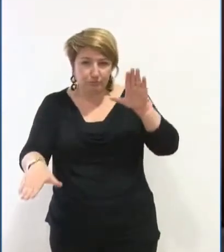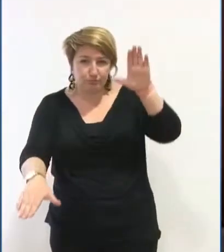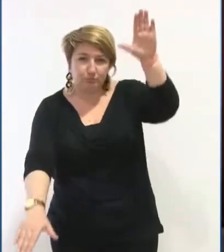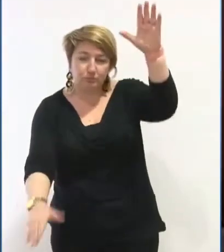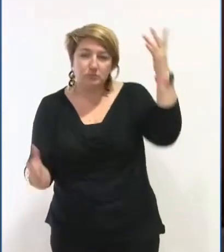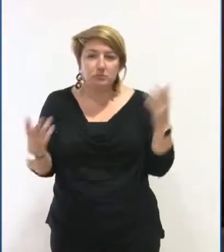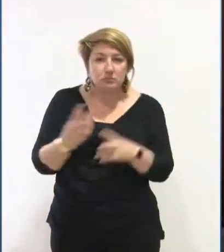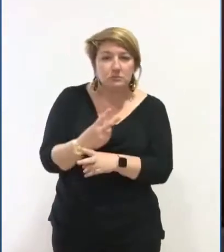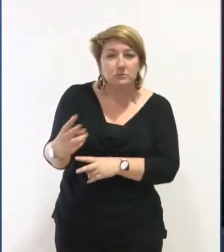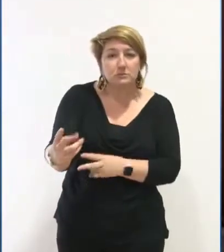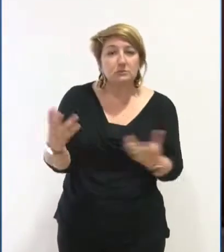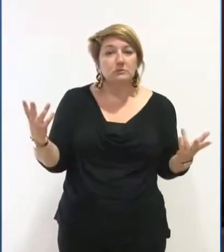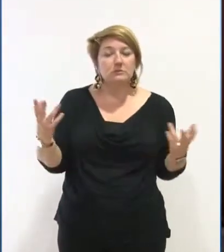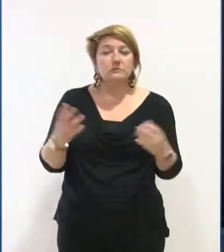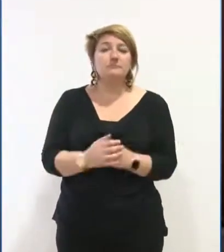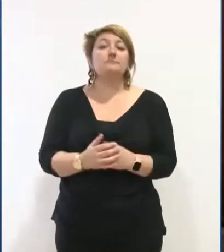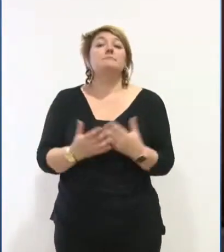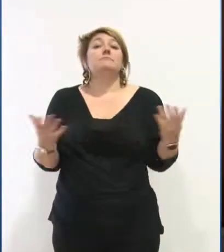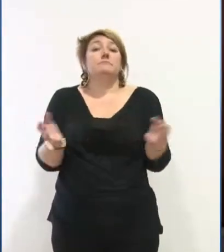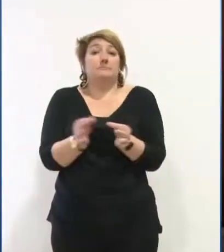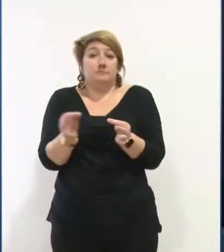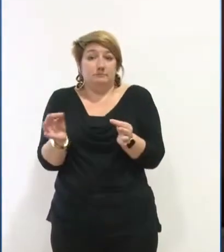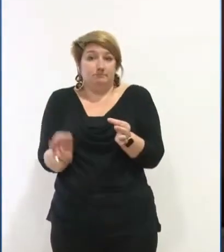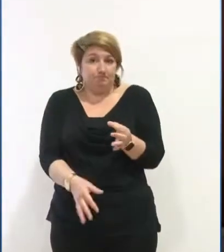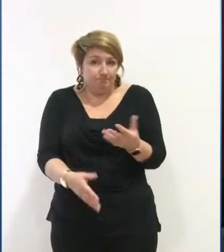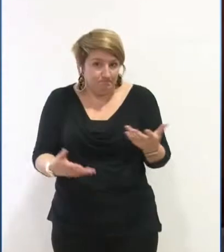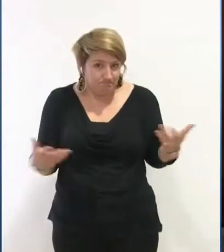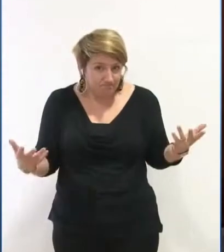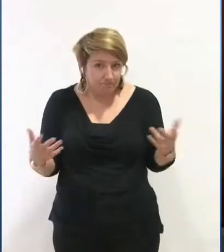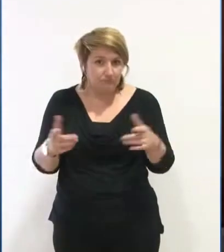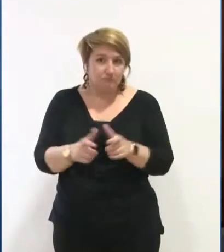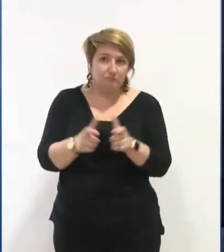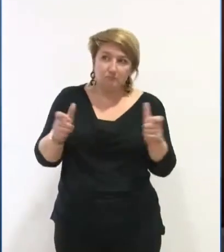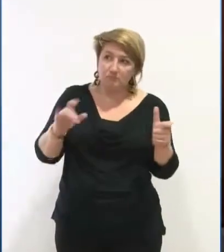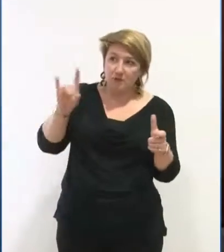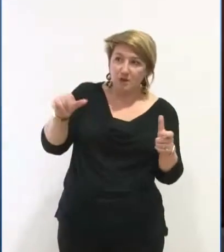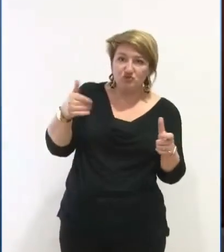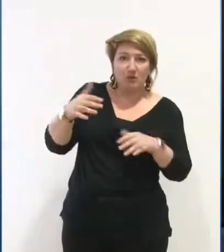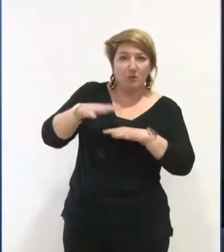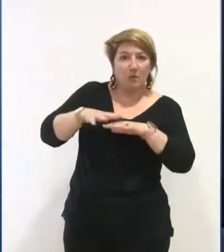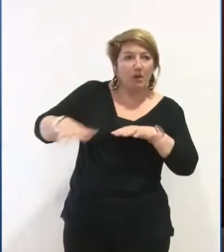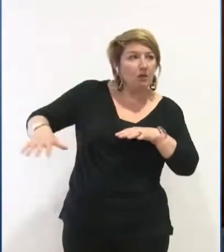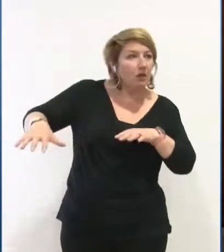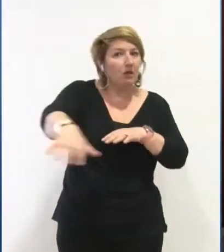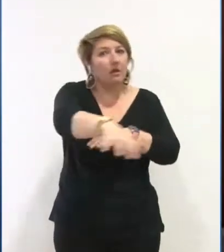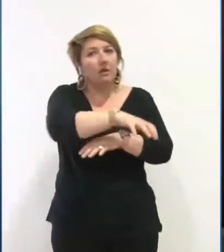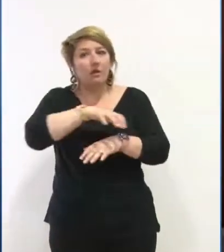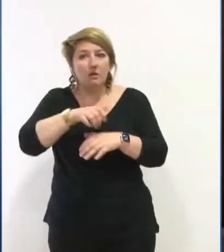alors ses conséquences quant au suivi social du parc HLM des quartiers de la ville?